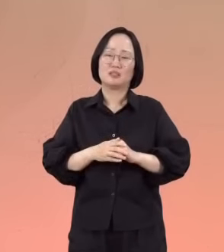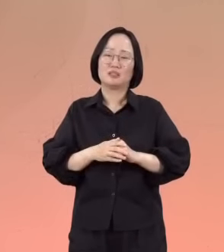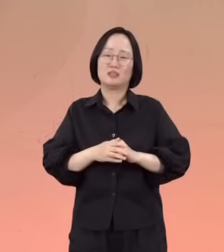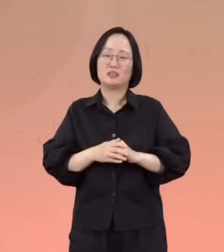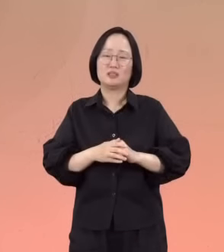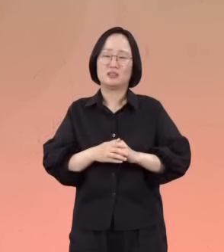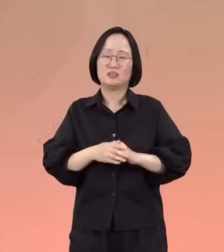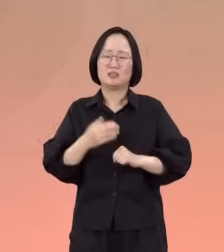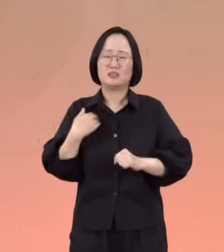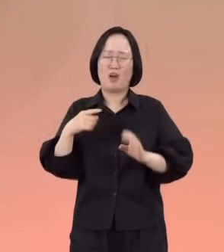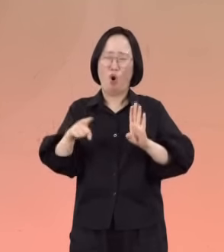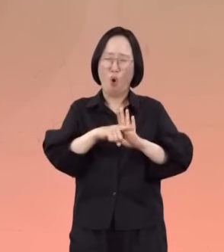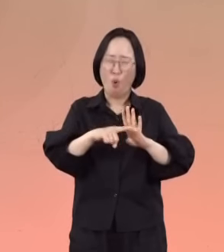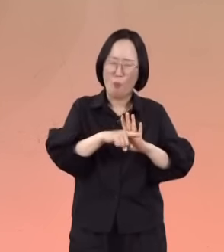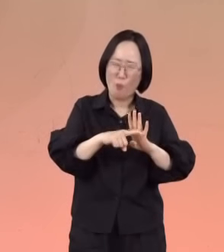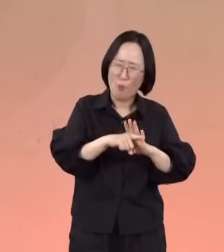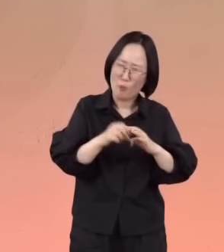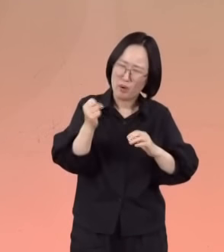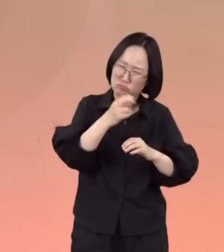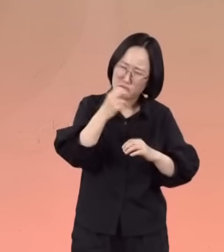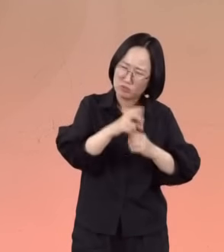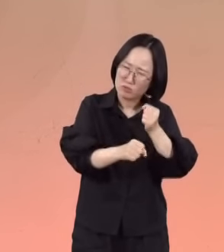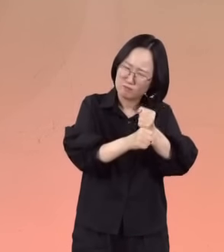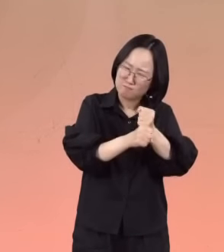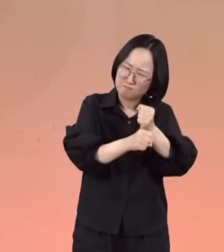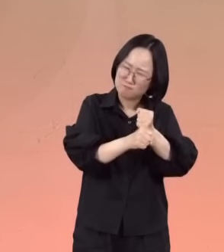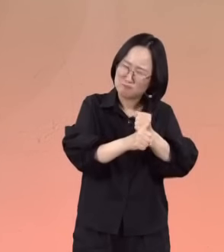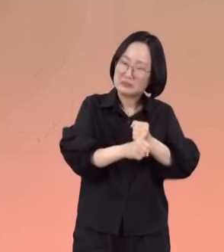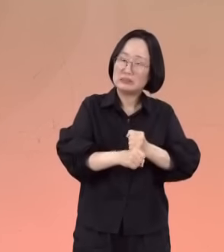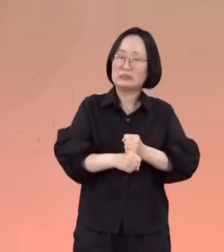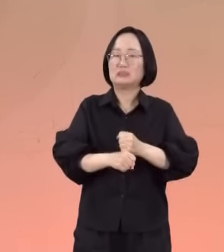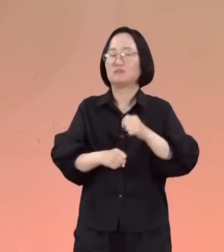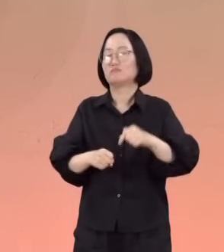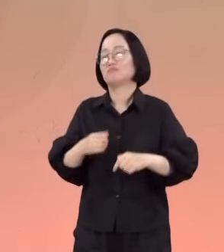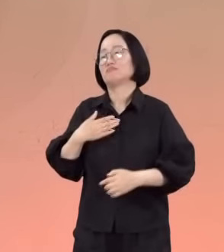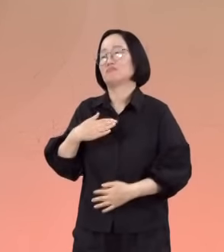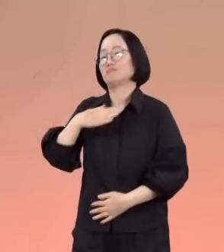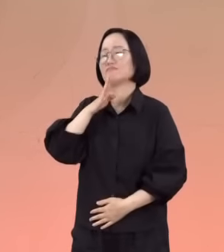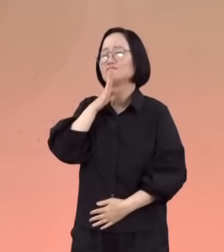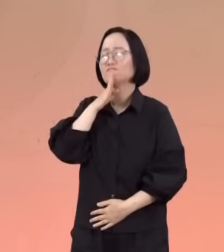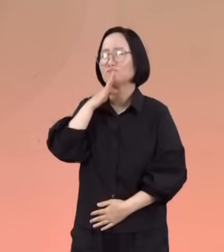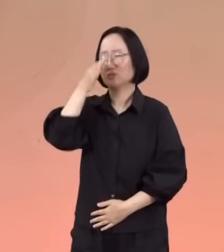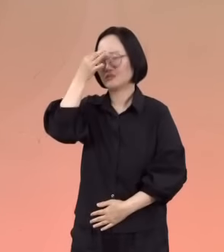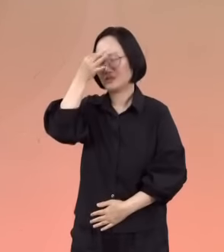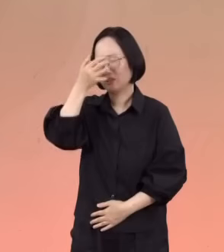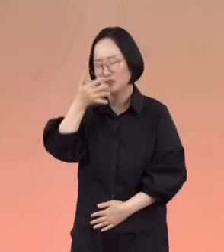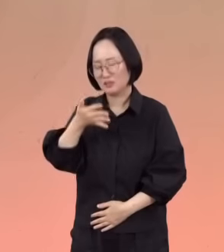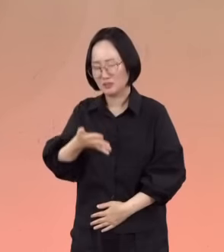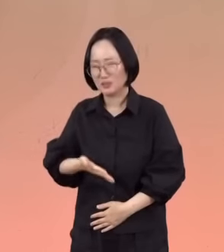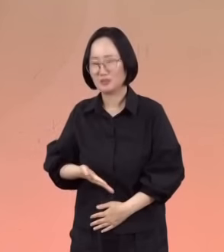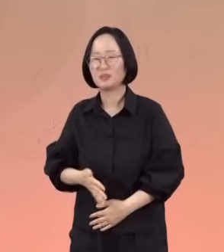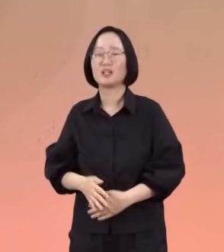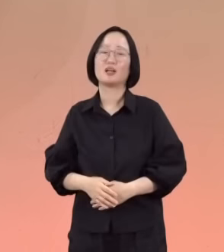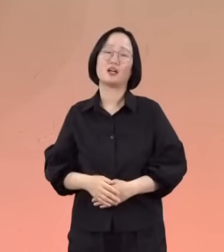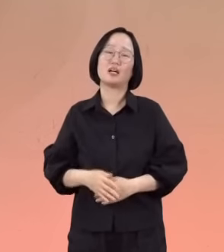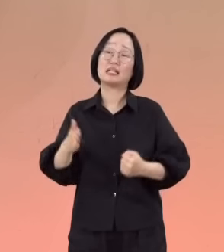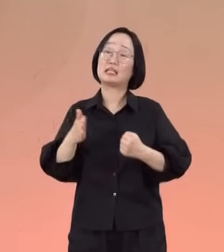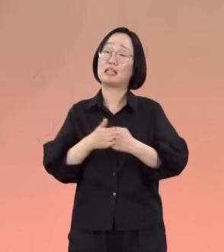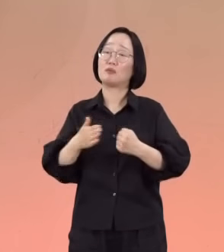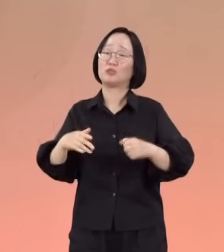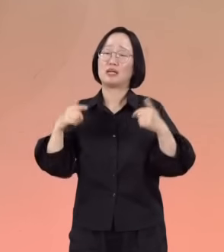부처님께 죄송하고 죄송할 따름이 그래서 우리 불자들은 항상 부처님께